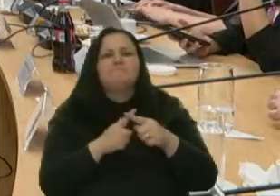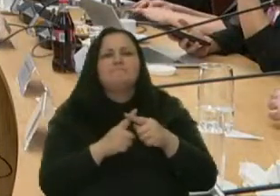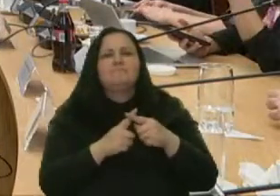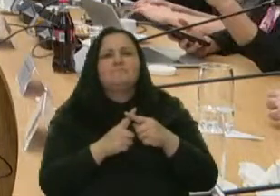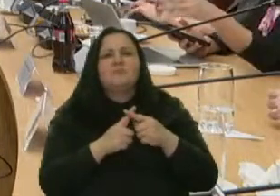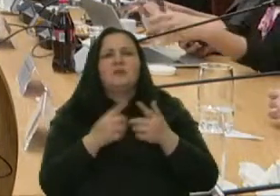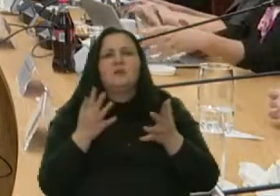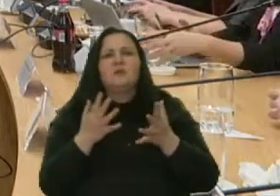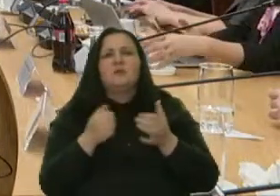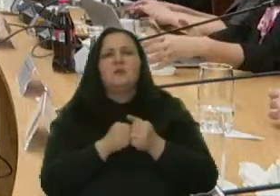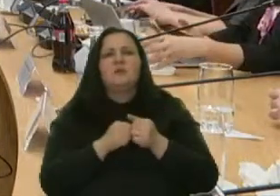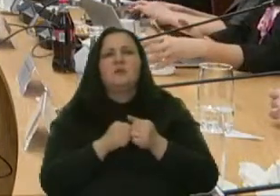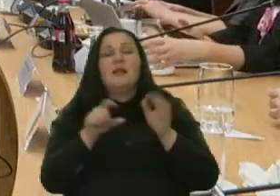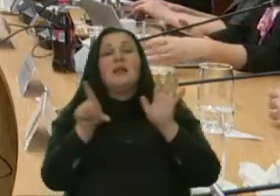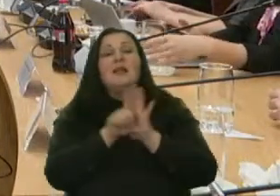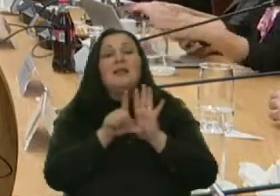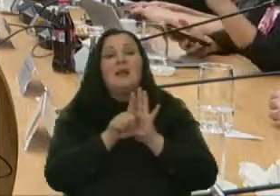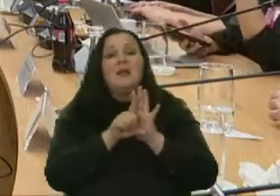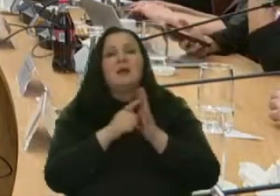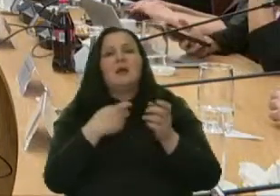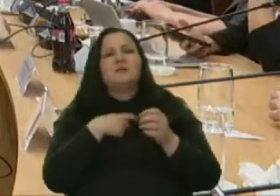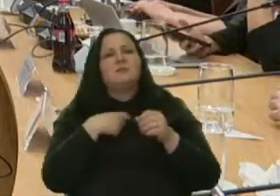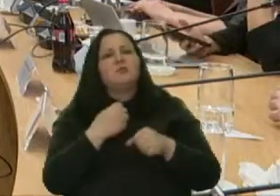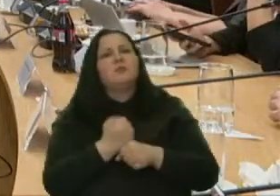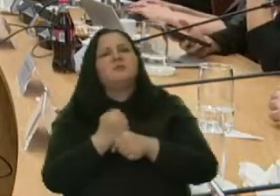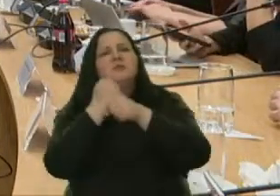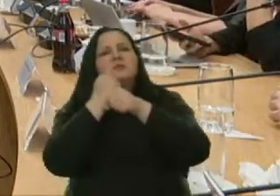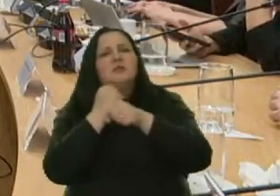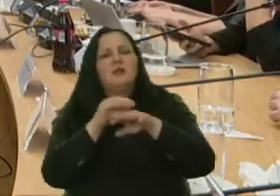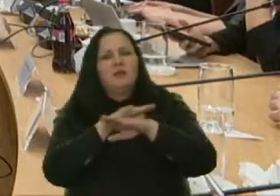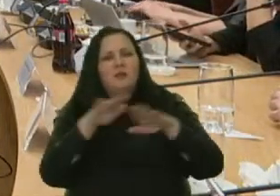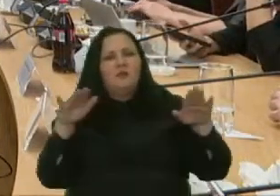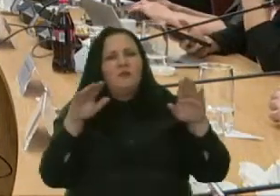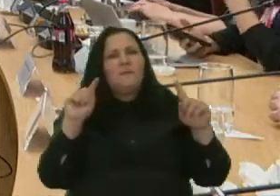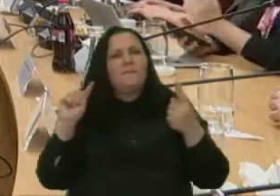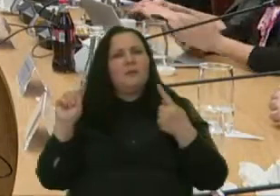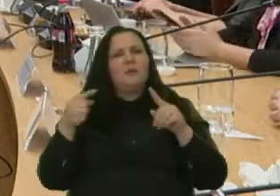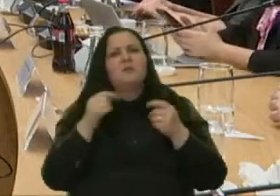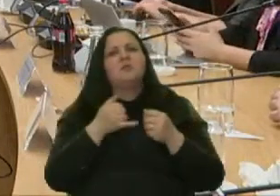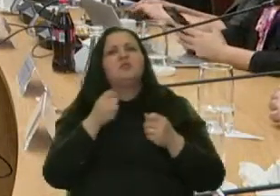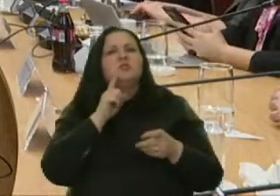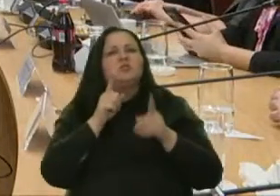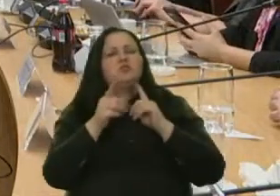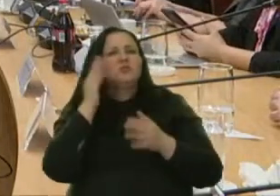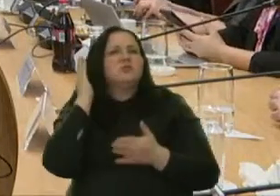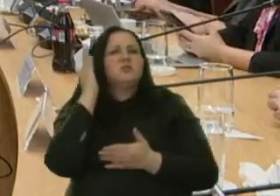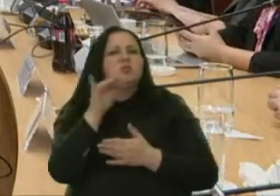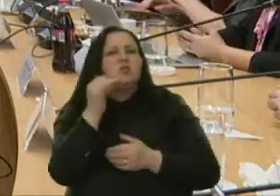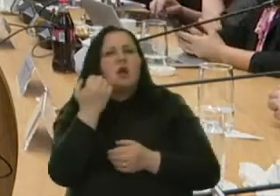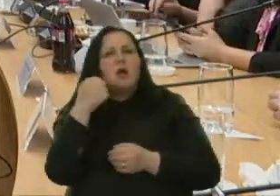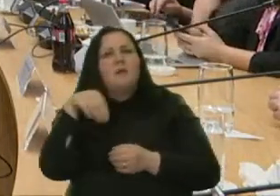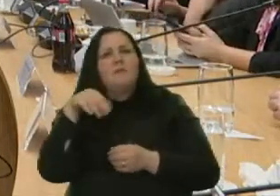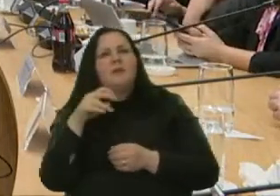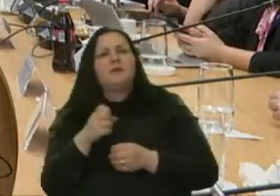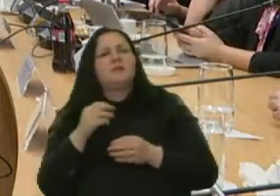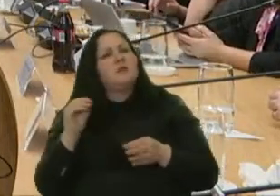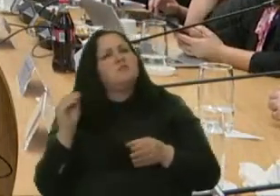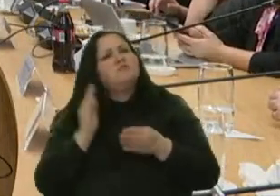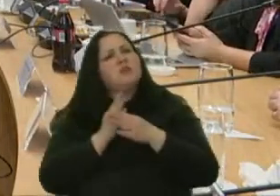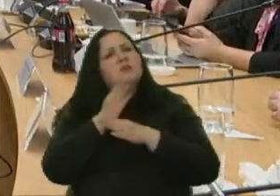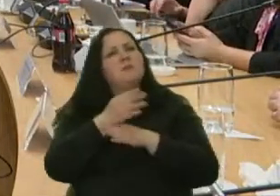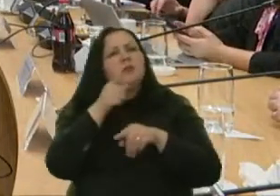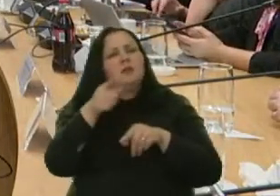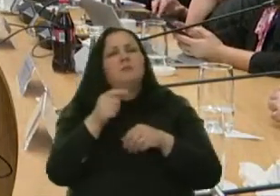masă nouă legal ca să putem susține la nivel politic și prin Amr și prin discuție directă să ne implicăm în privința asta pentru